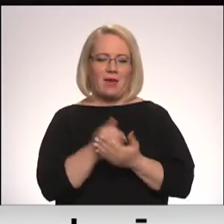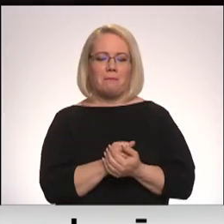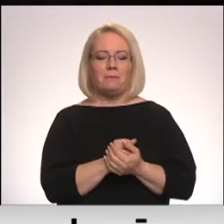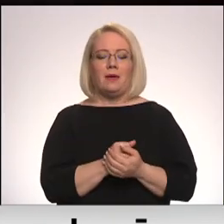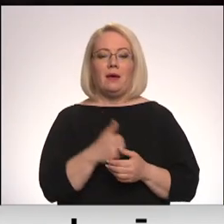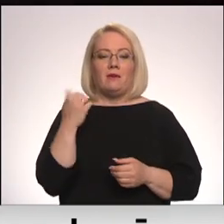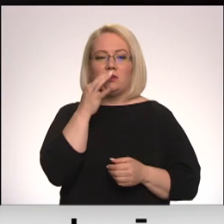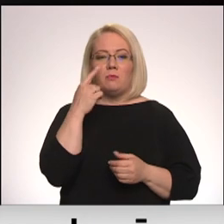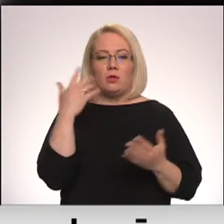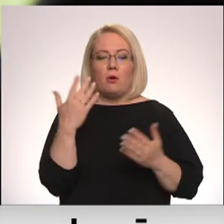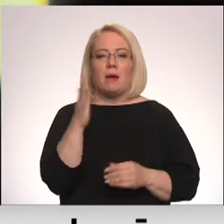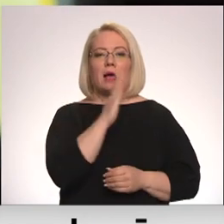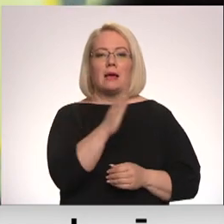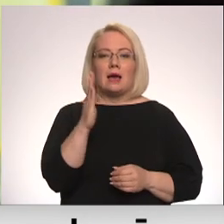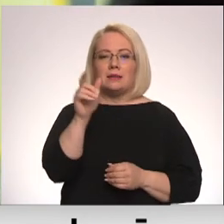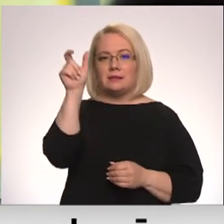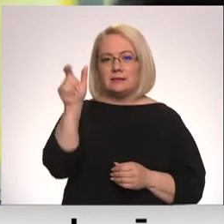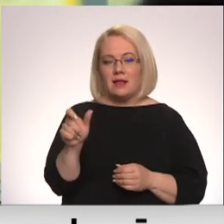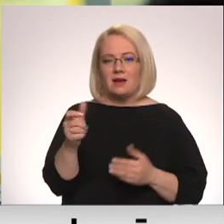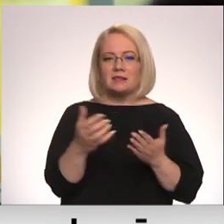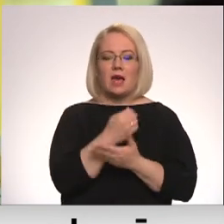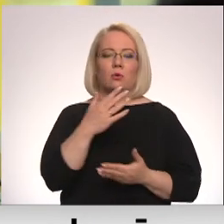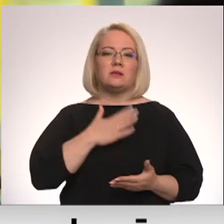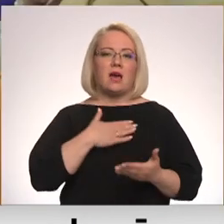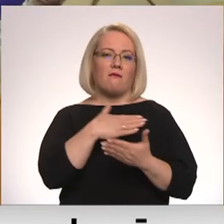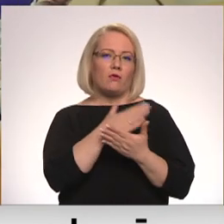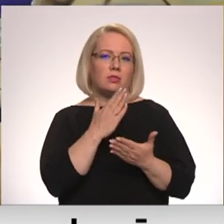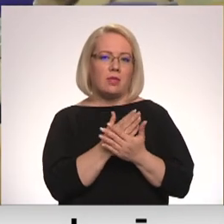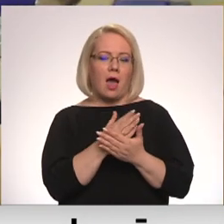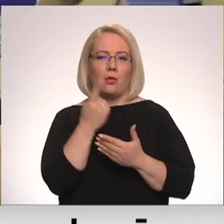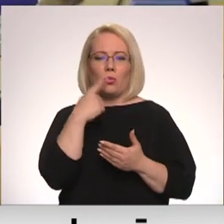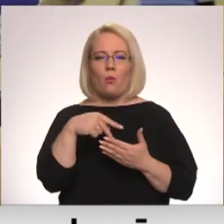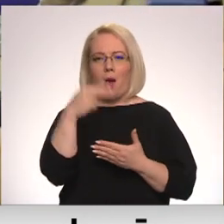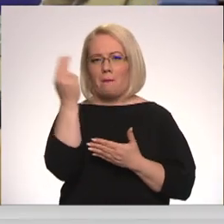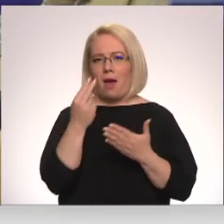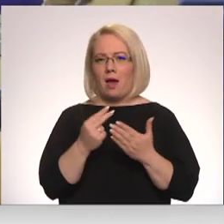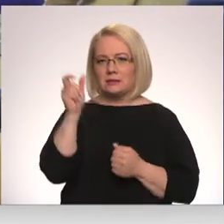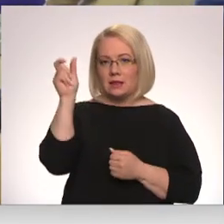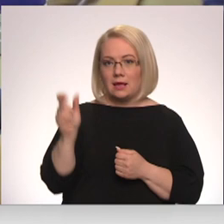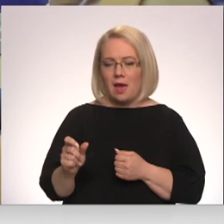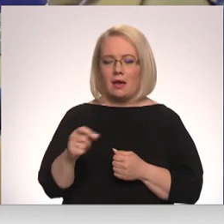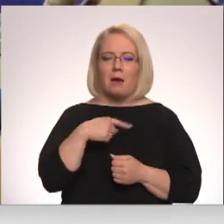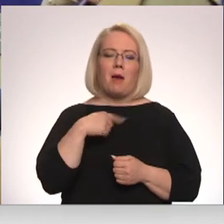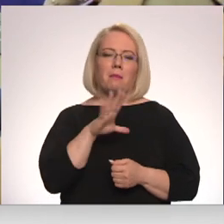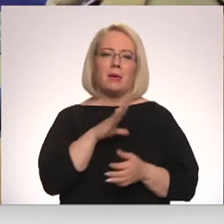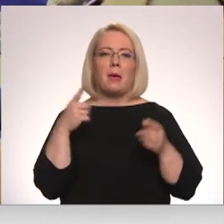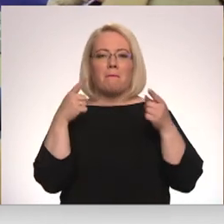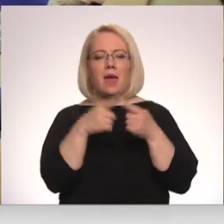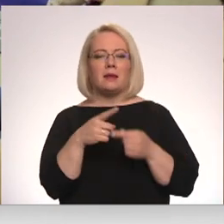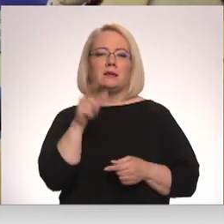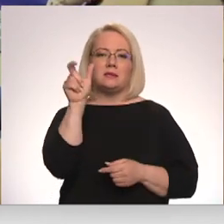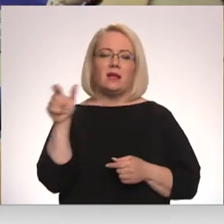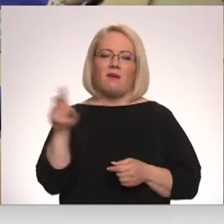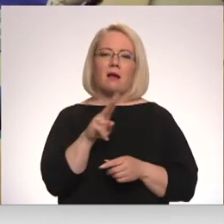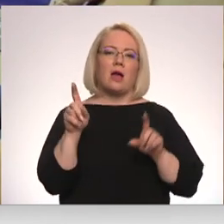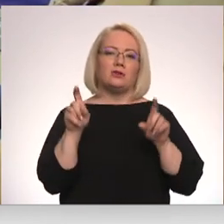cilvēks atrod savu daļu Purvīšu. Mans mērķis bija arī cilvēkam, kuri sēž vilcienā,